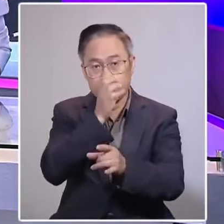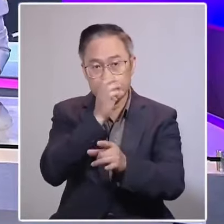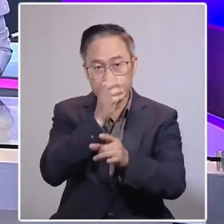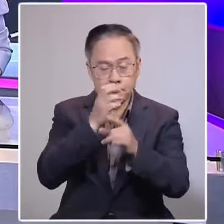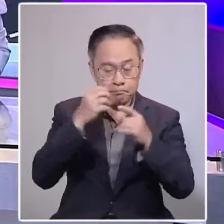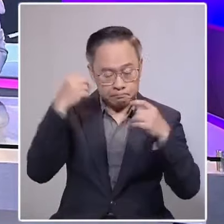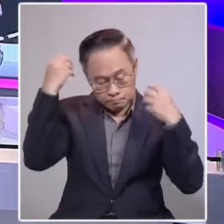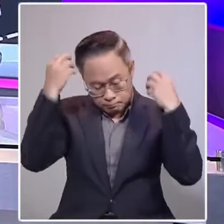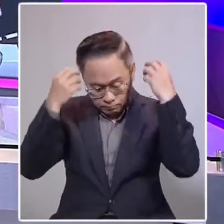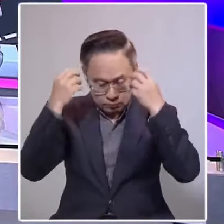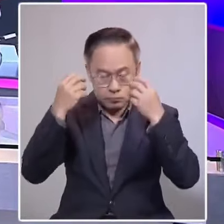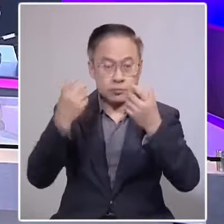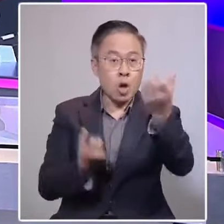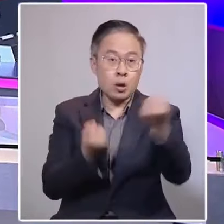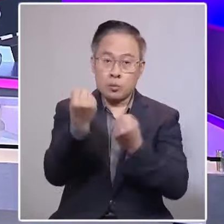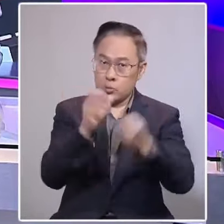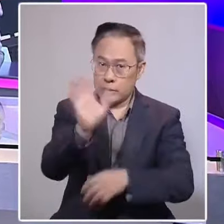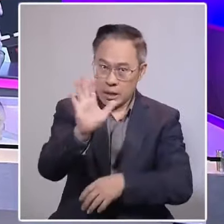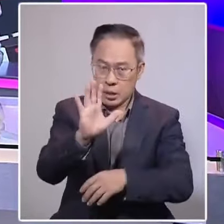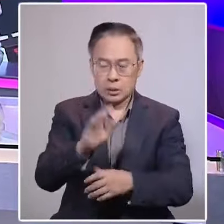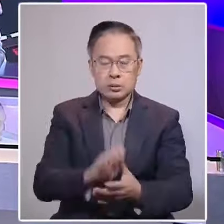ขับดื่มไม่ขับดีที่สุดนะคะลดอุบัติเหตุกัน